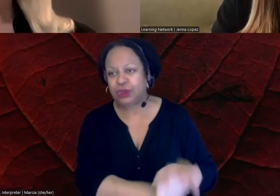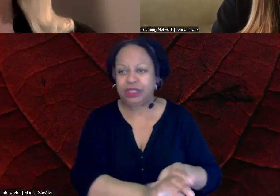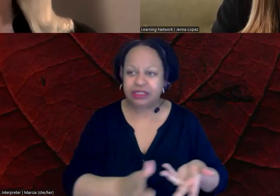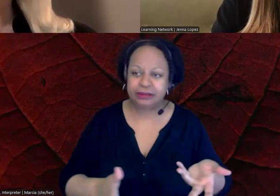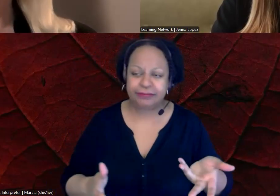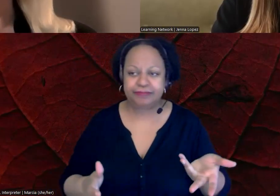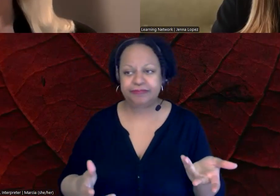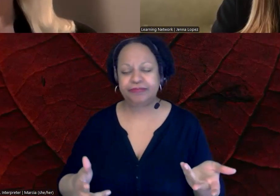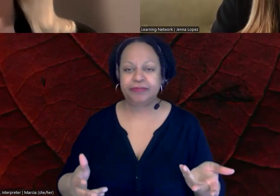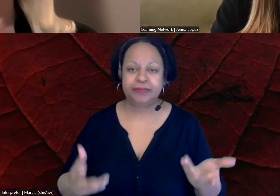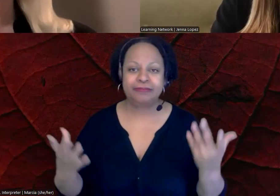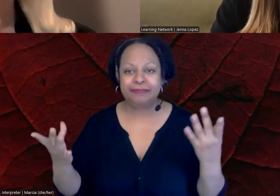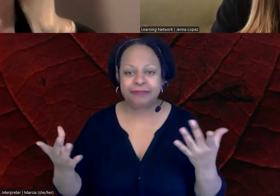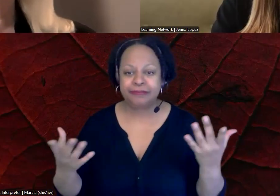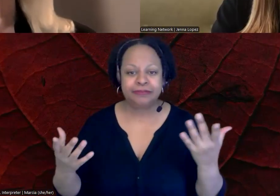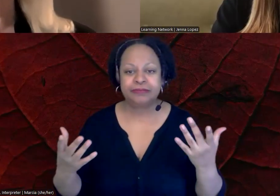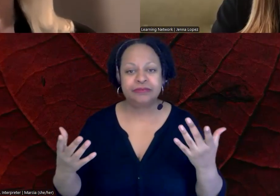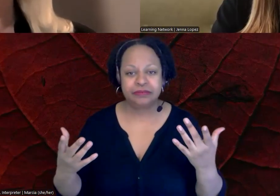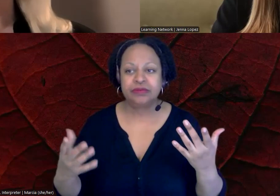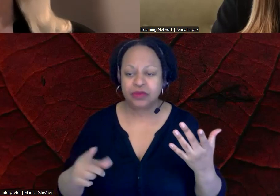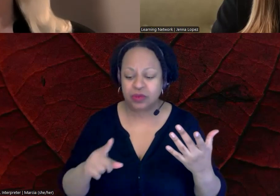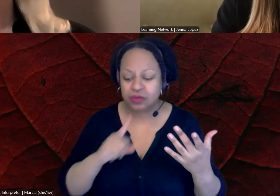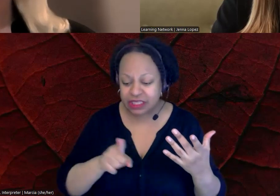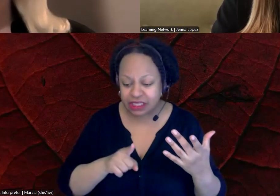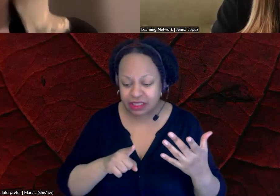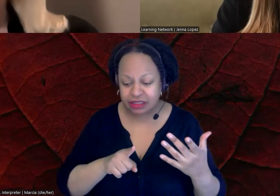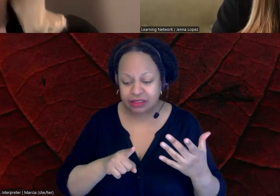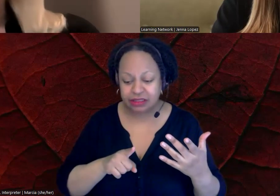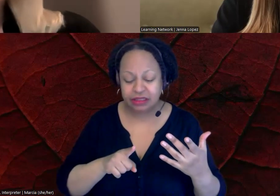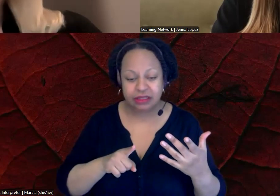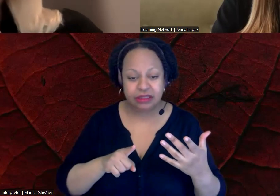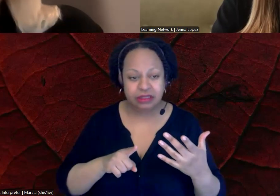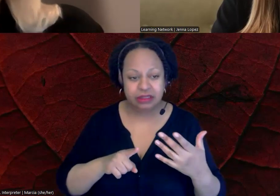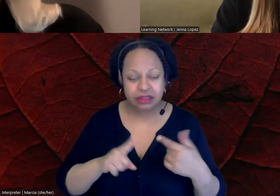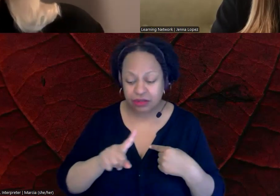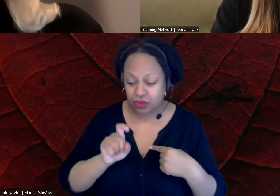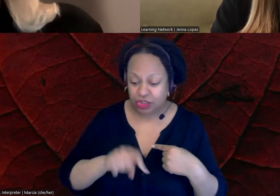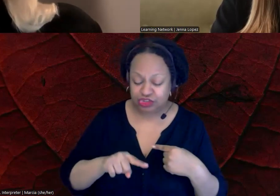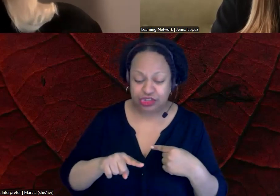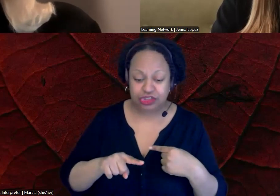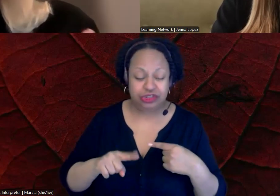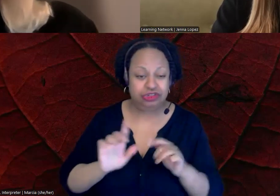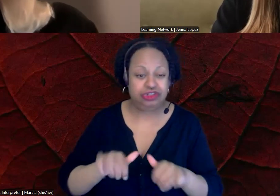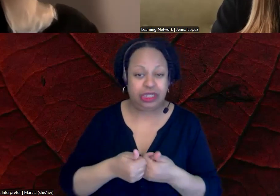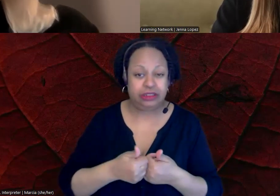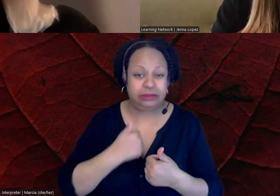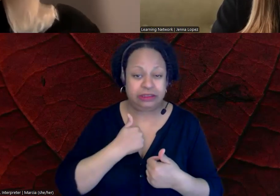fait et qu'ils étaient ensuite exclus. Alors, il faut vraiment s'interroger sur nous-mêmes. C'est-à-dire,